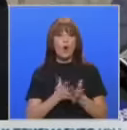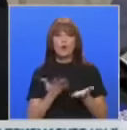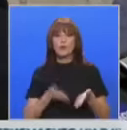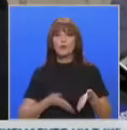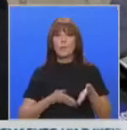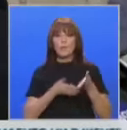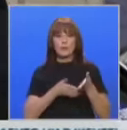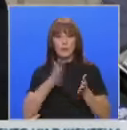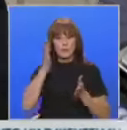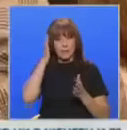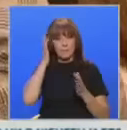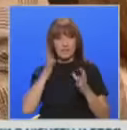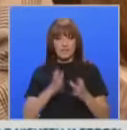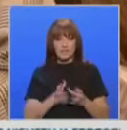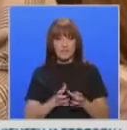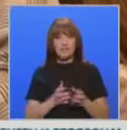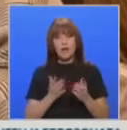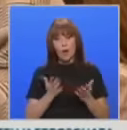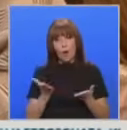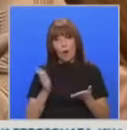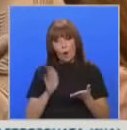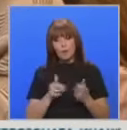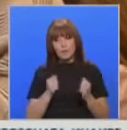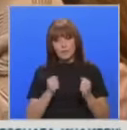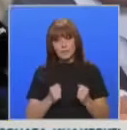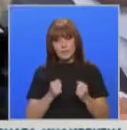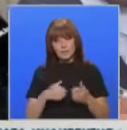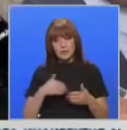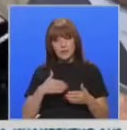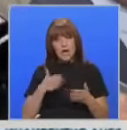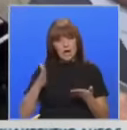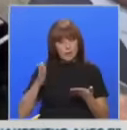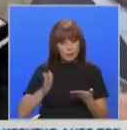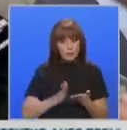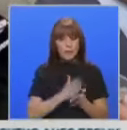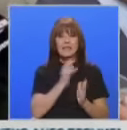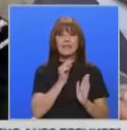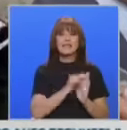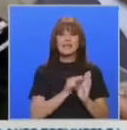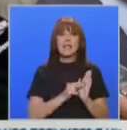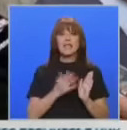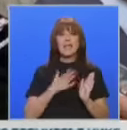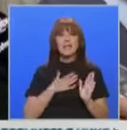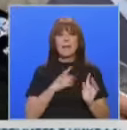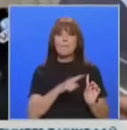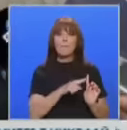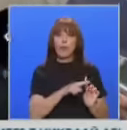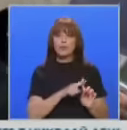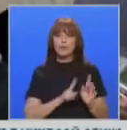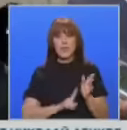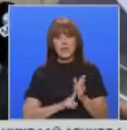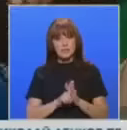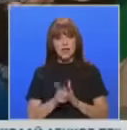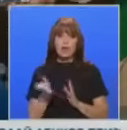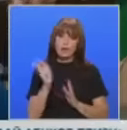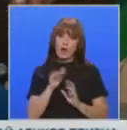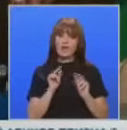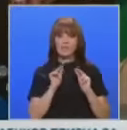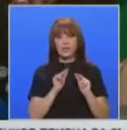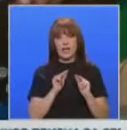подкрепиха правителството, все още предстоят. Когато минат тези задачи, когато имаме положителен резултат, тогава бих могъл да кажа, че ще имам